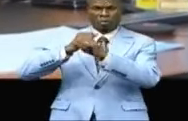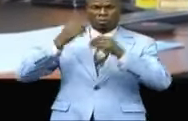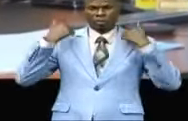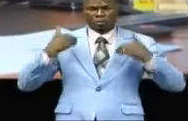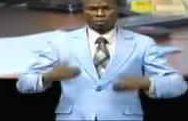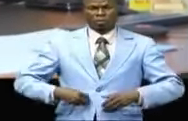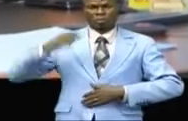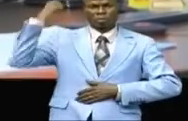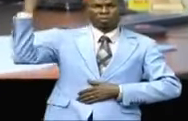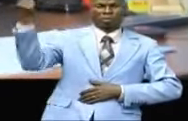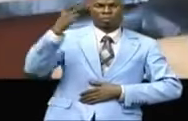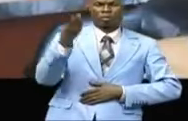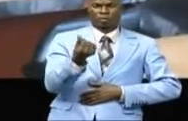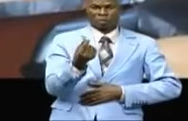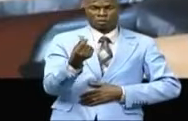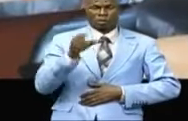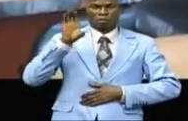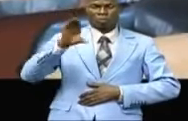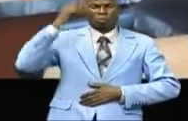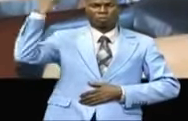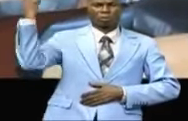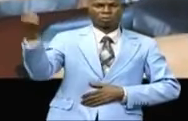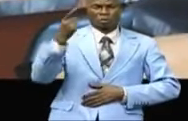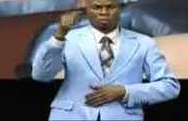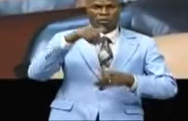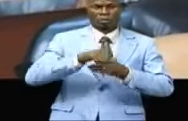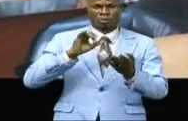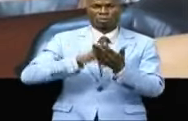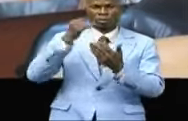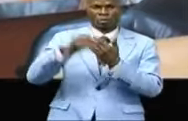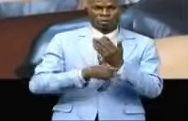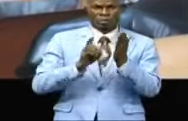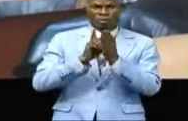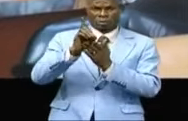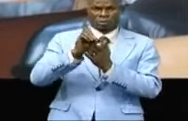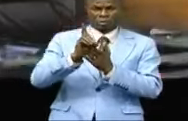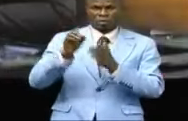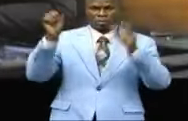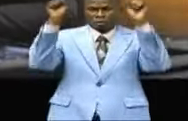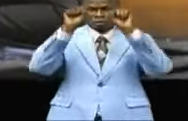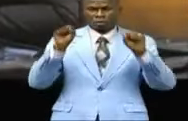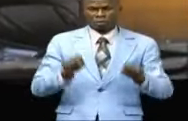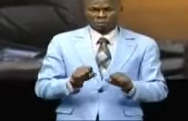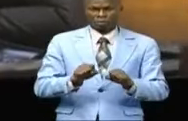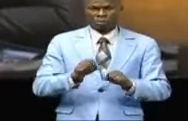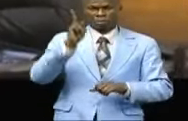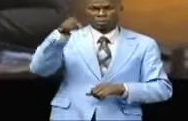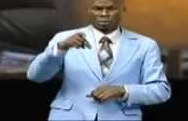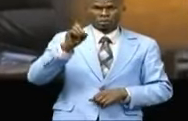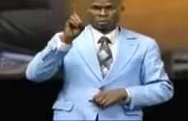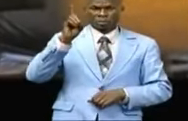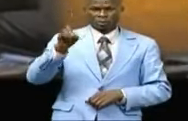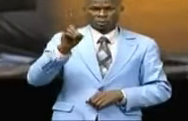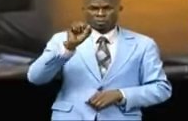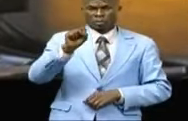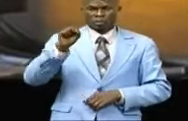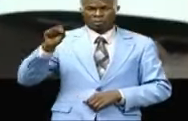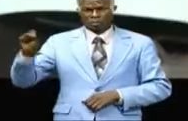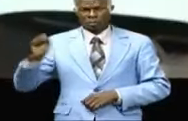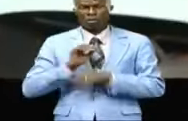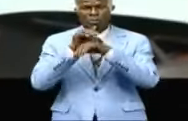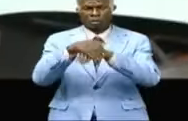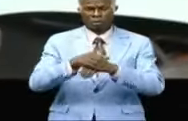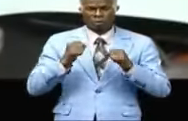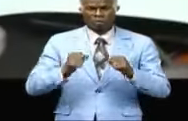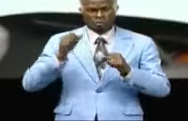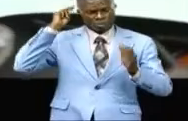universelle. Les financements de la Banque mondiale à travers le programme de développement du système de santé PDSS a contribué aux